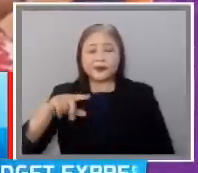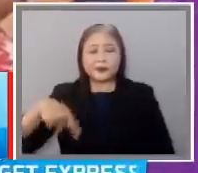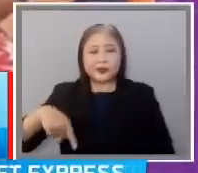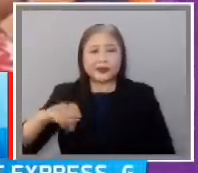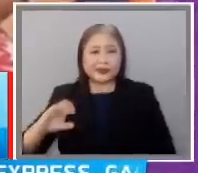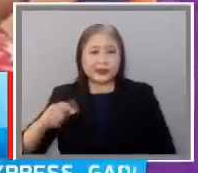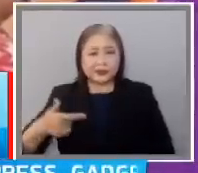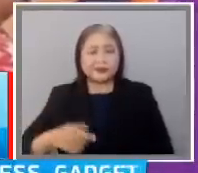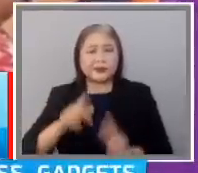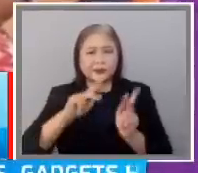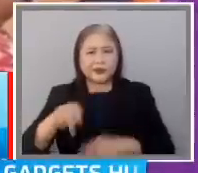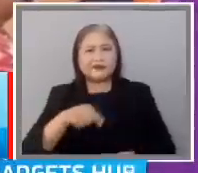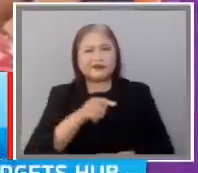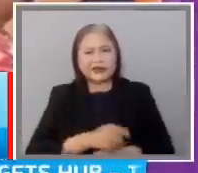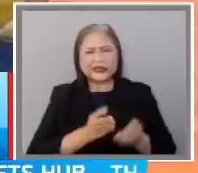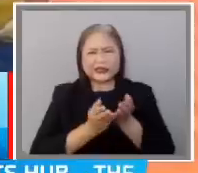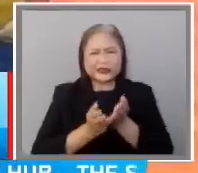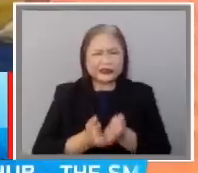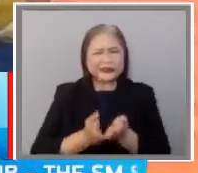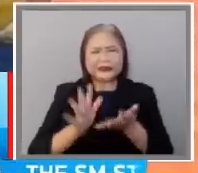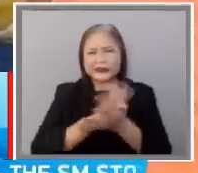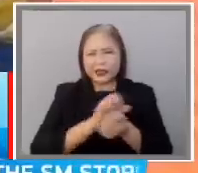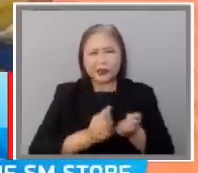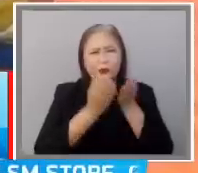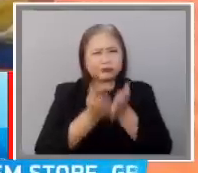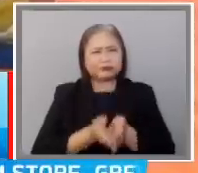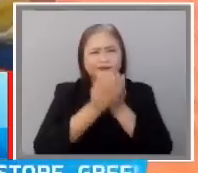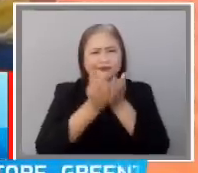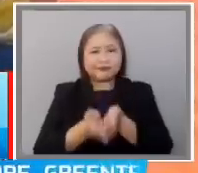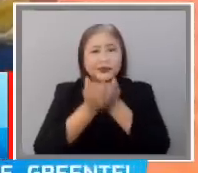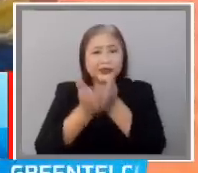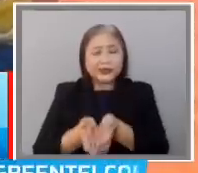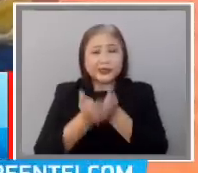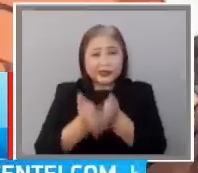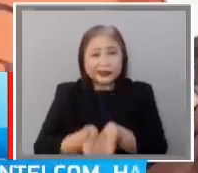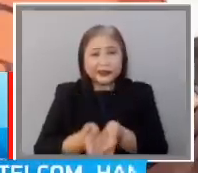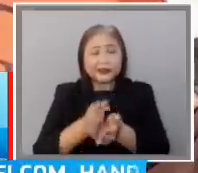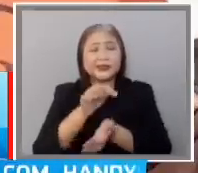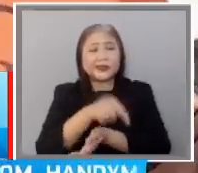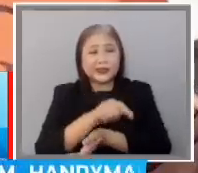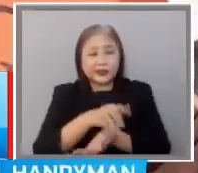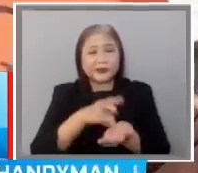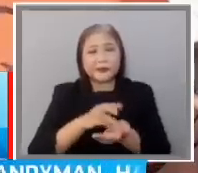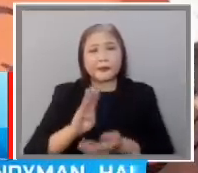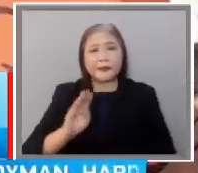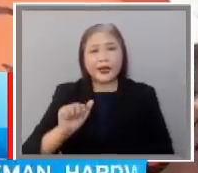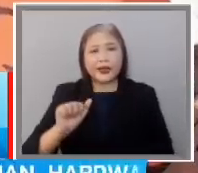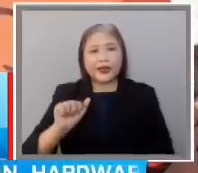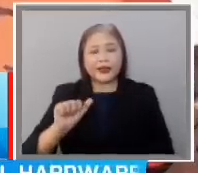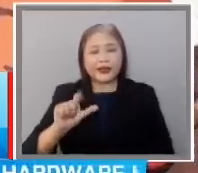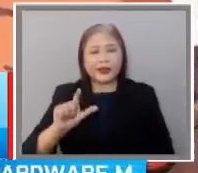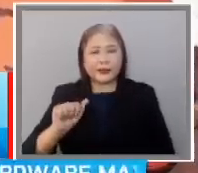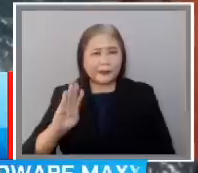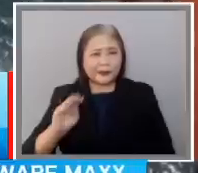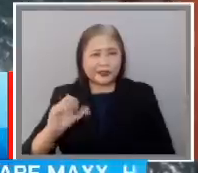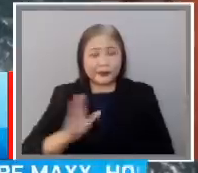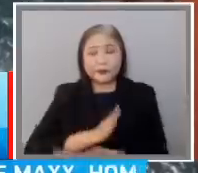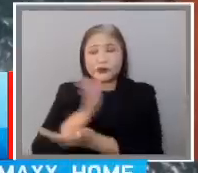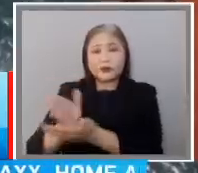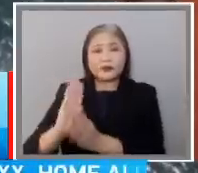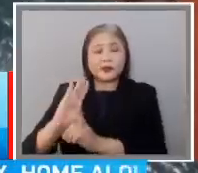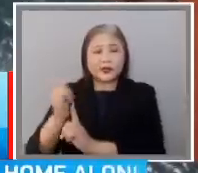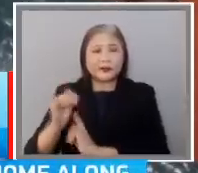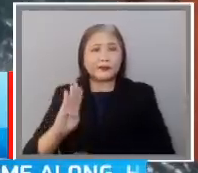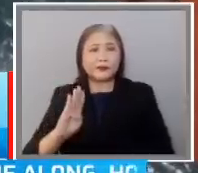nasira ng malakas na alon ang bangka na nooy nasa bayan ng Balabac at papuntang barangay Buliluyan